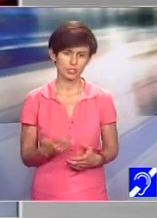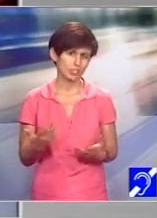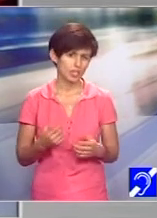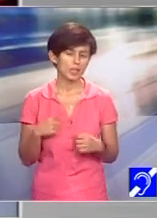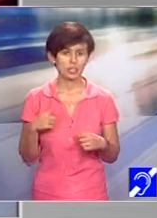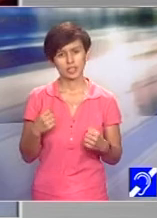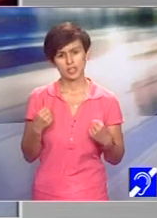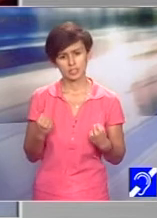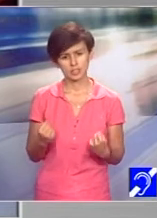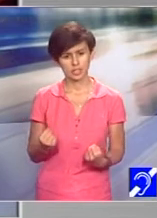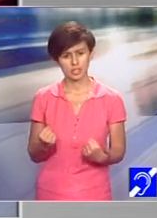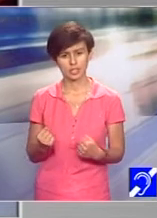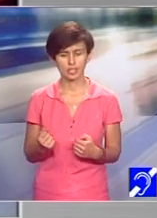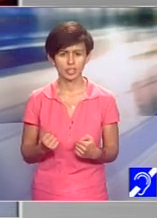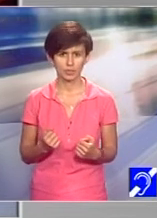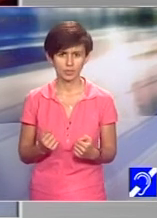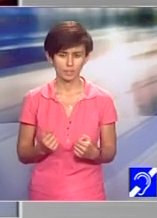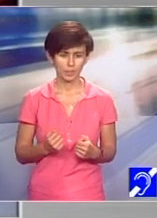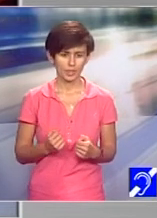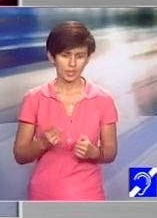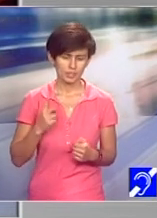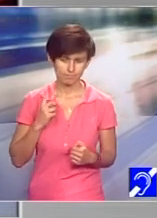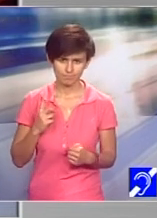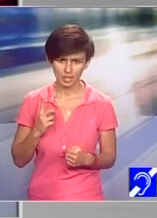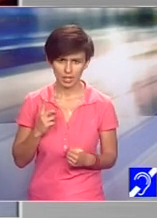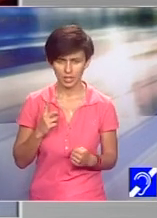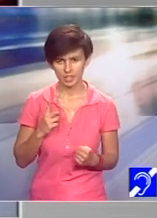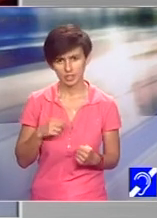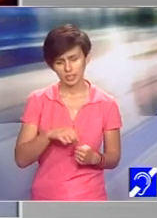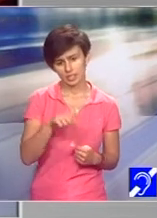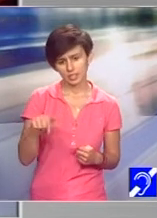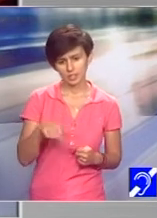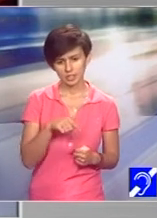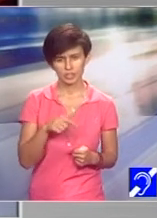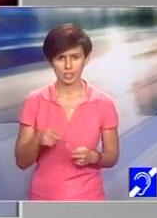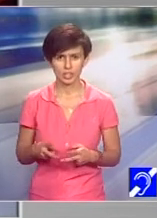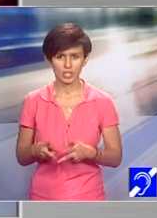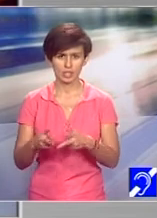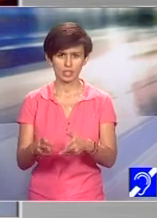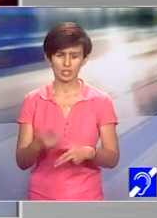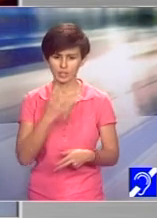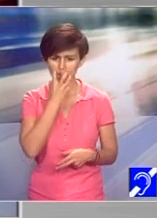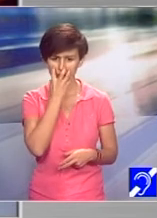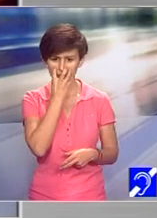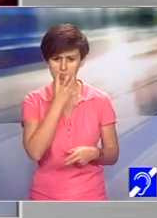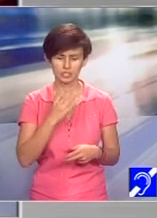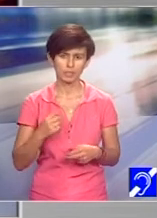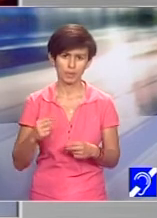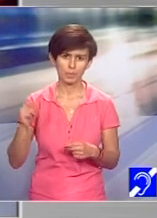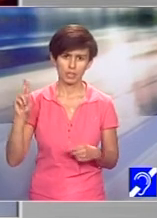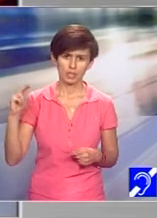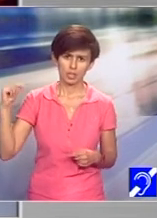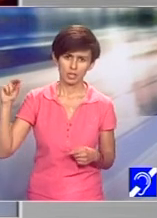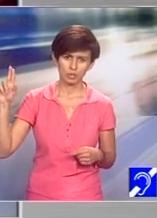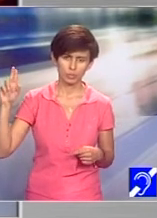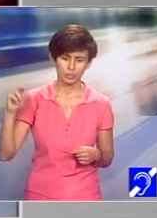fix. Și lui este greu la colegul de pe secție. Mm-hmm. Dar noi, terapia intensivă, să vă zic, cei din UPU, care se urcă